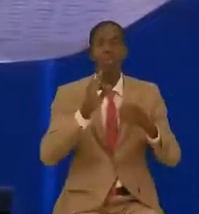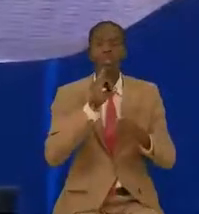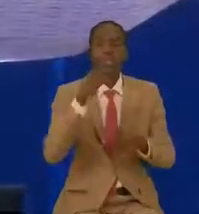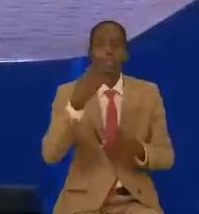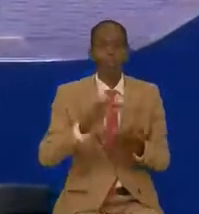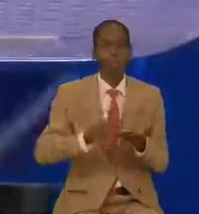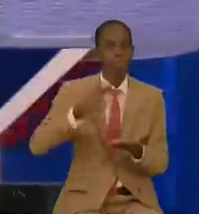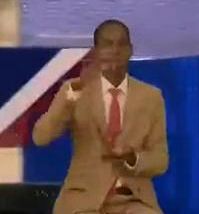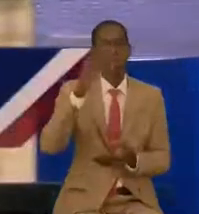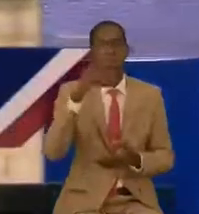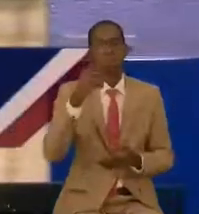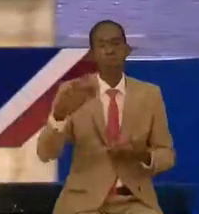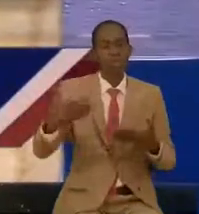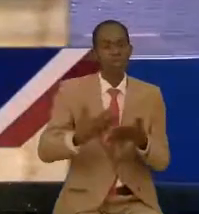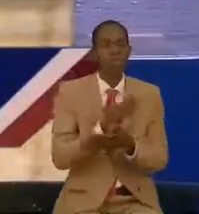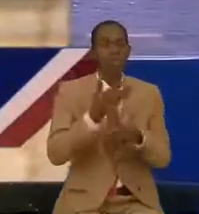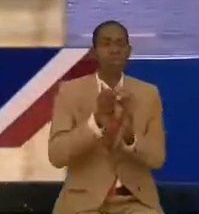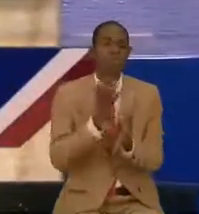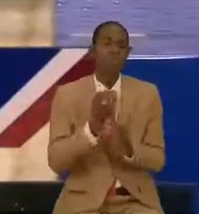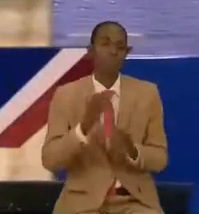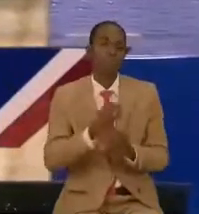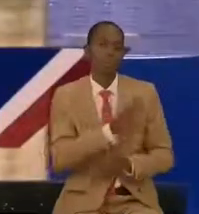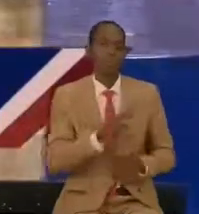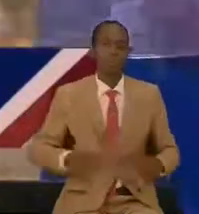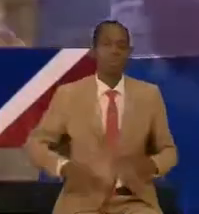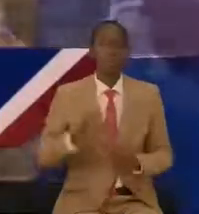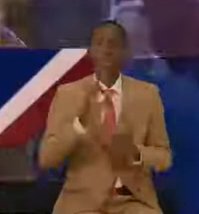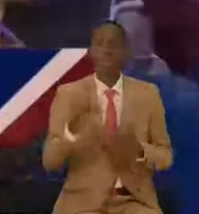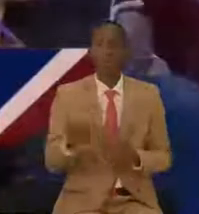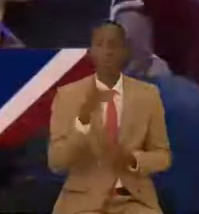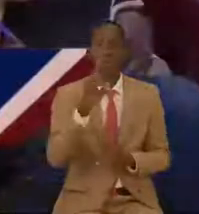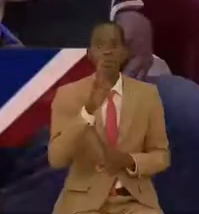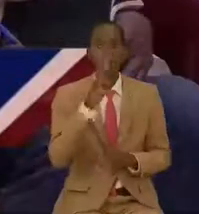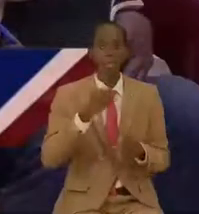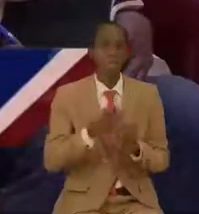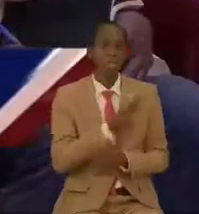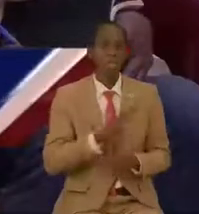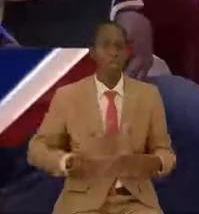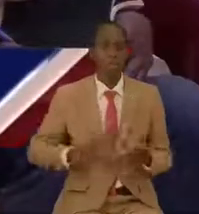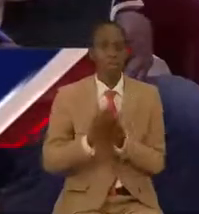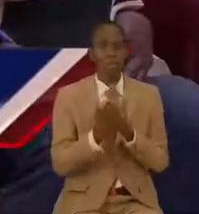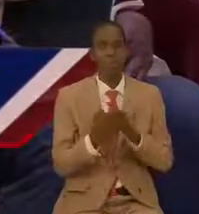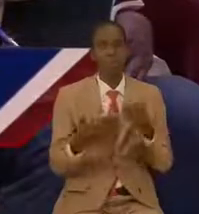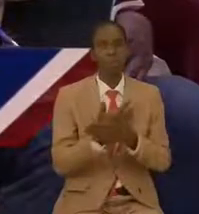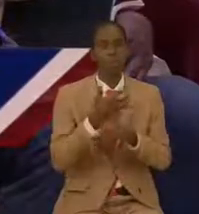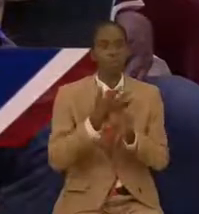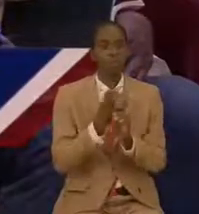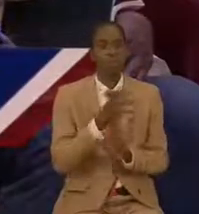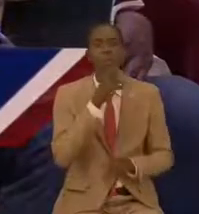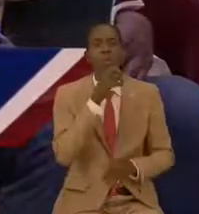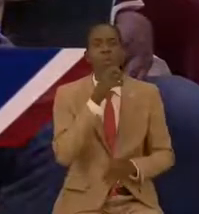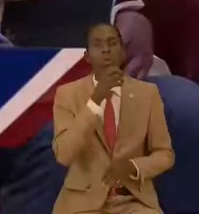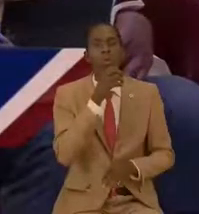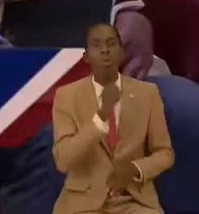« La gloire d'une nouvelle créature en Christ ». Si quelqu'un est en Christ, il est une nouvelle